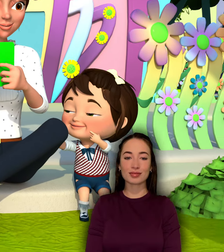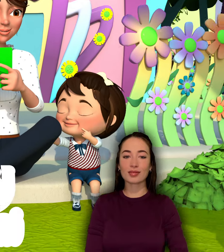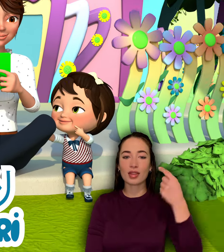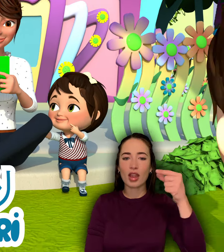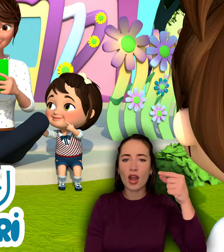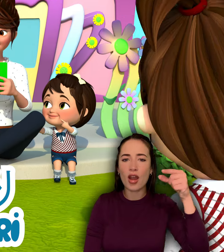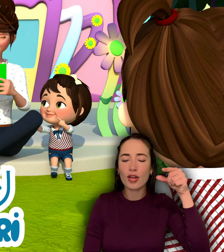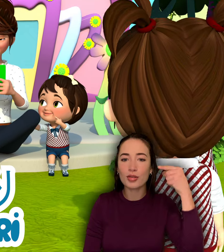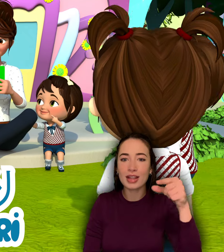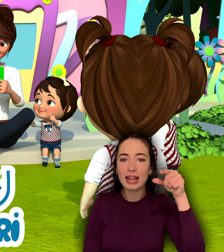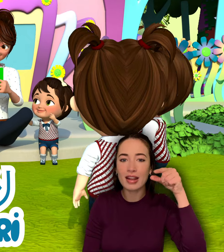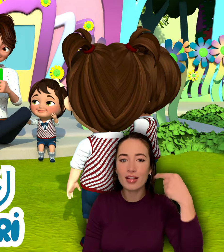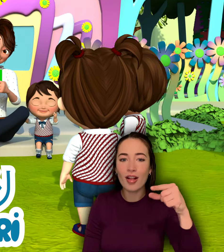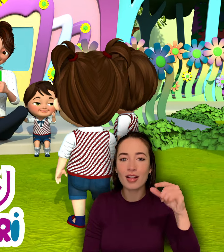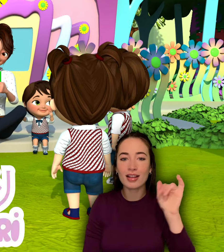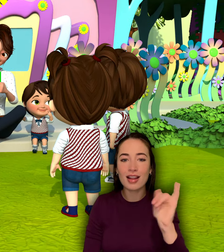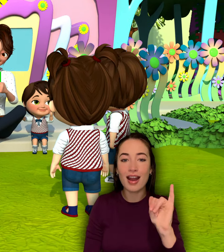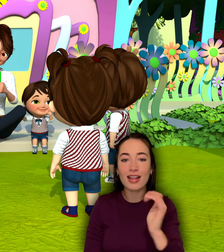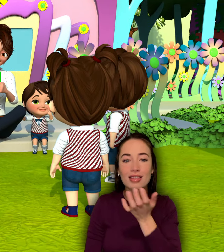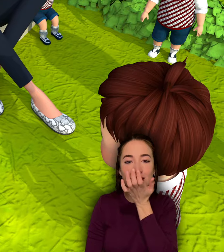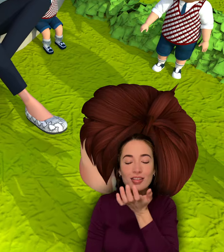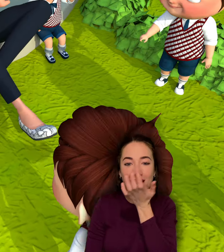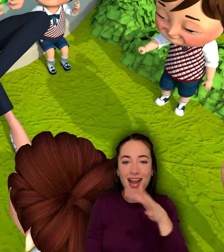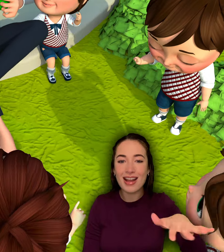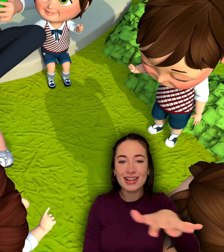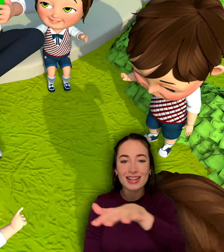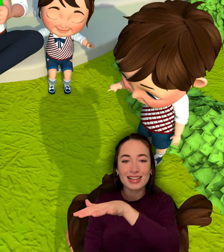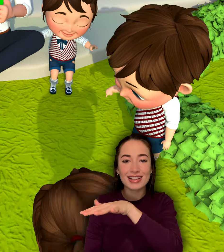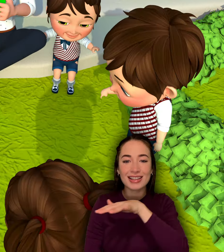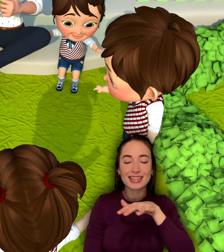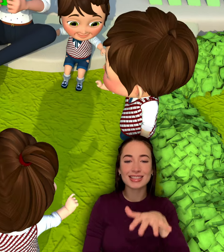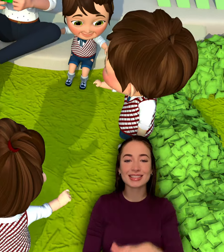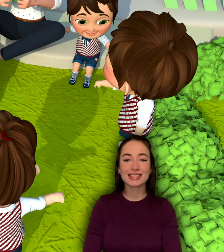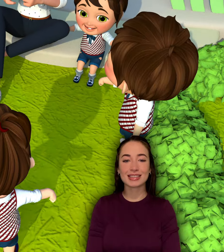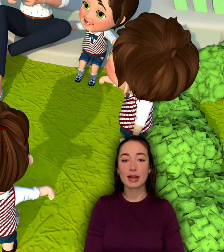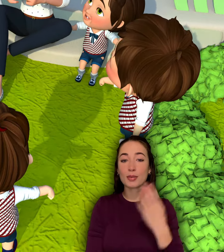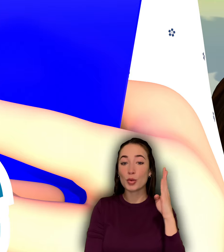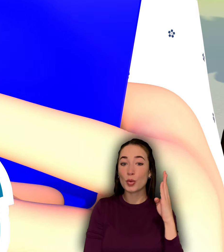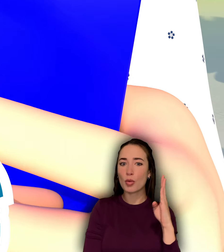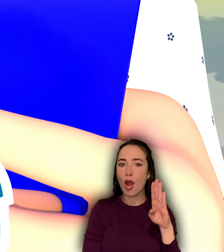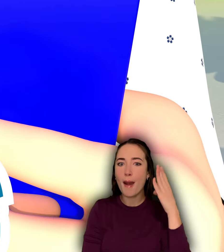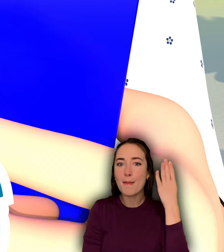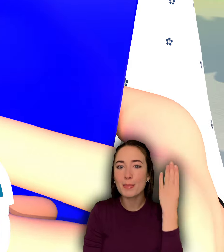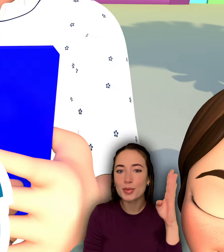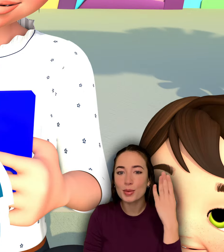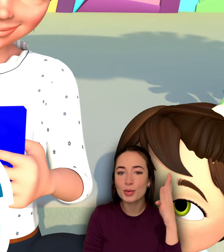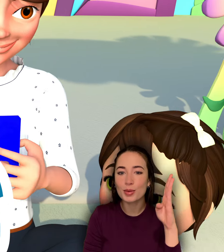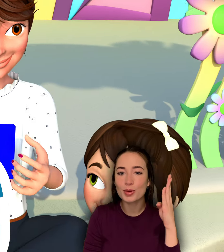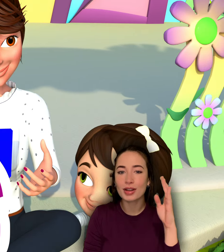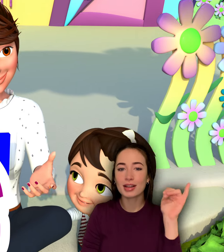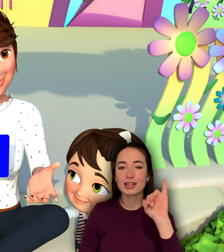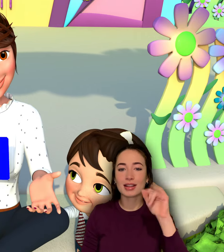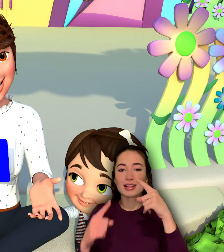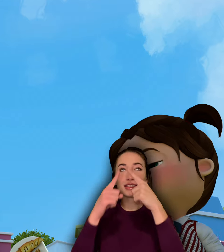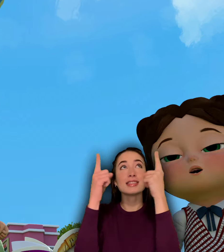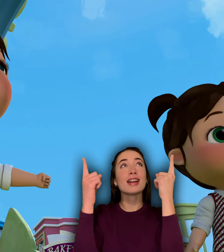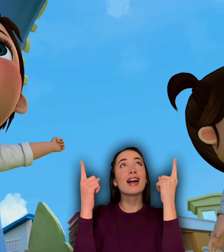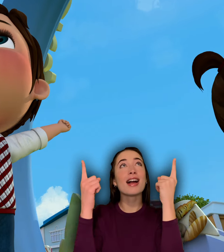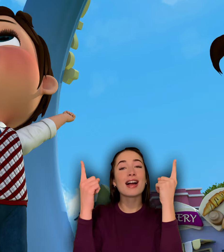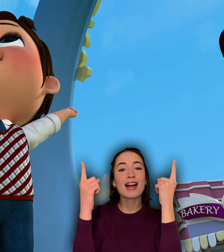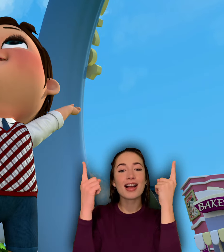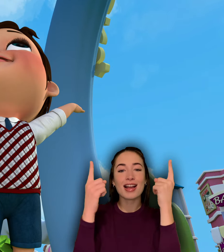色緑緑のよ青い青い